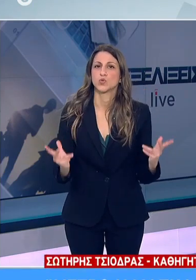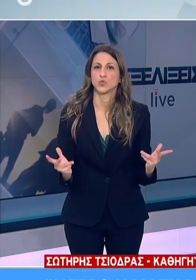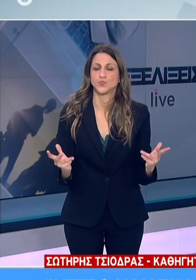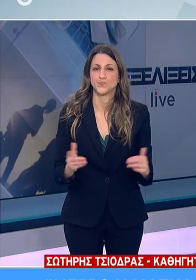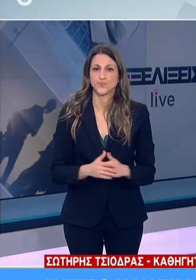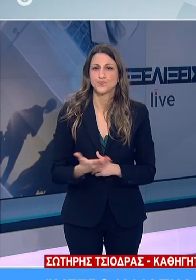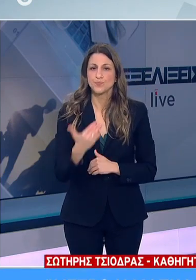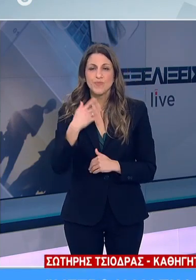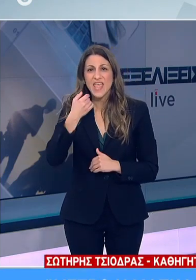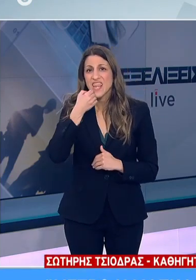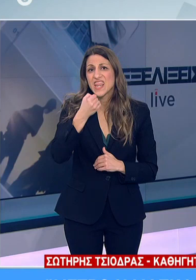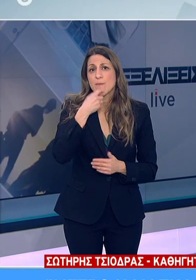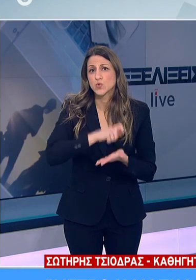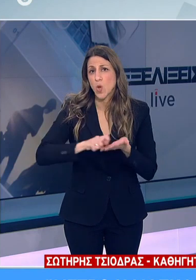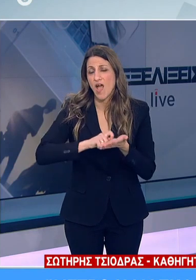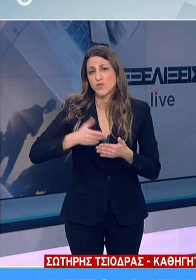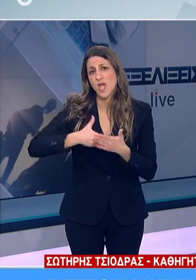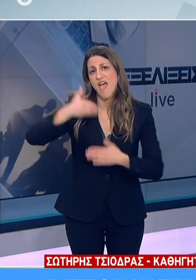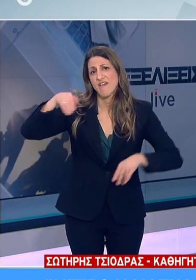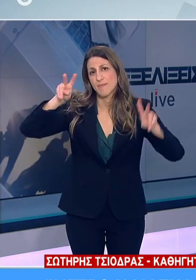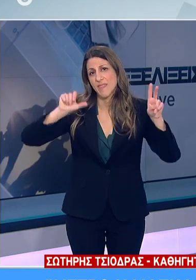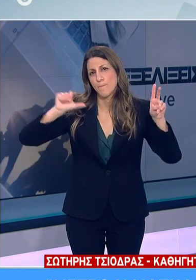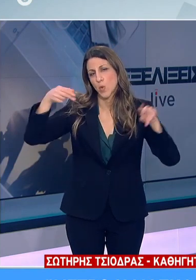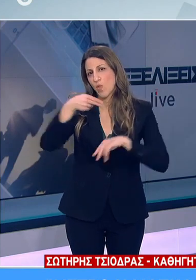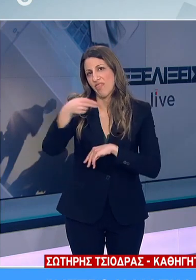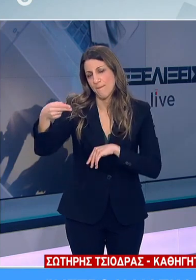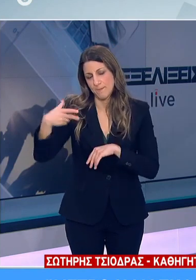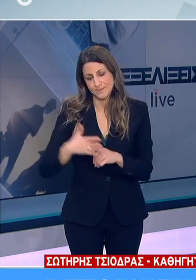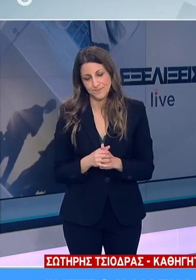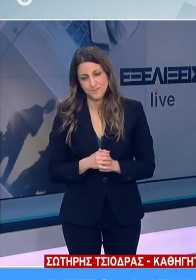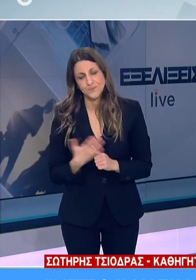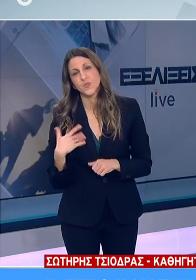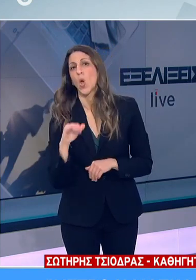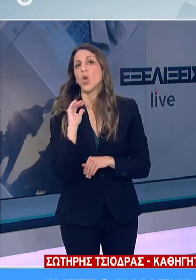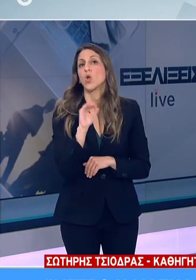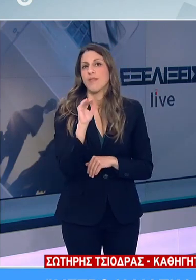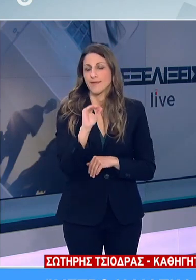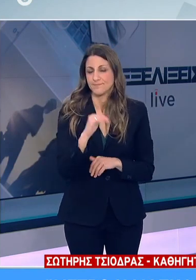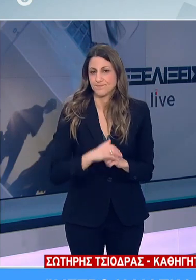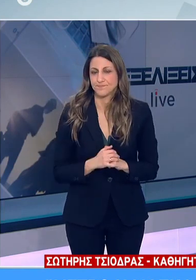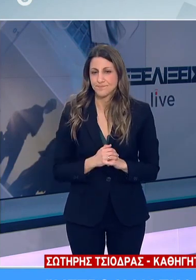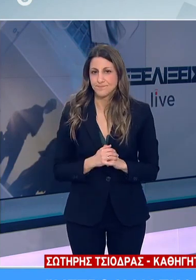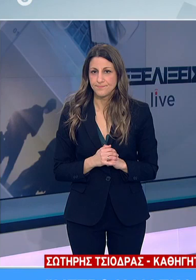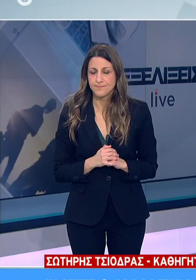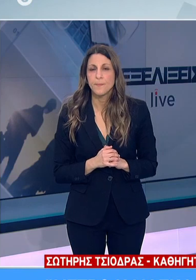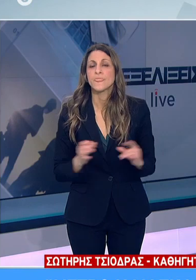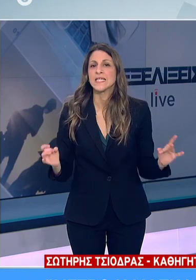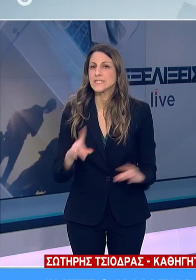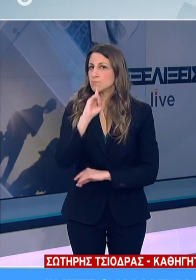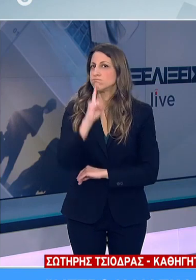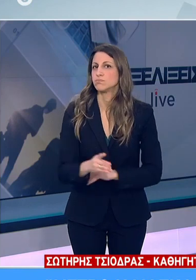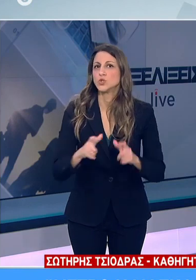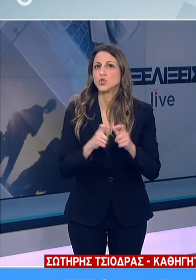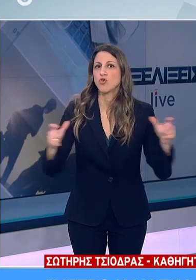Κυρία Καραλατήρα από την εφημερίδα Πρώτο Θέμα και το πρωτοθέμα.gr. Κύριε καθηγητά, θεωρείτε πως η επαναλειτουργία των σχολείων θα